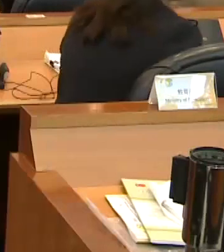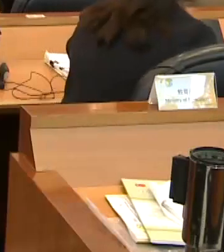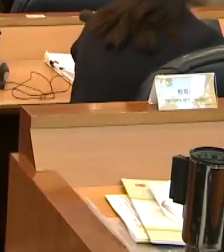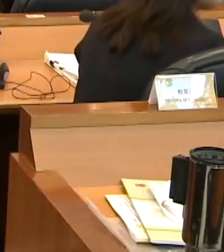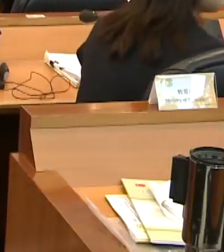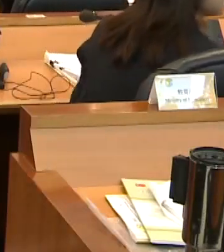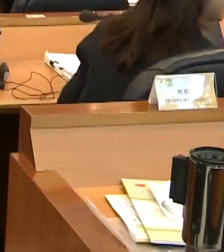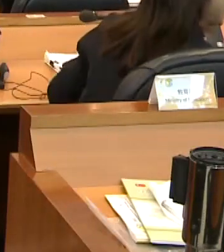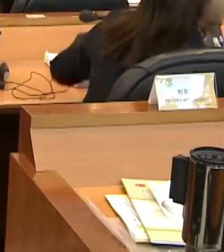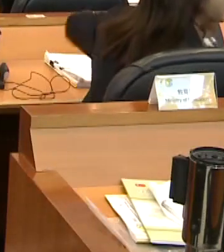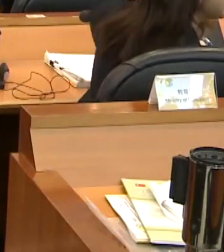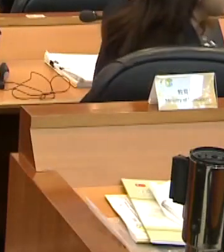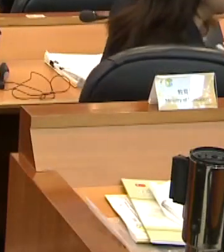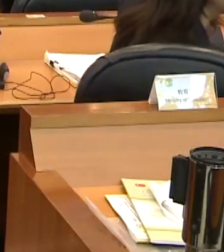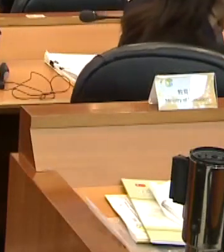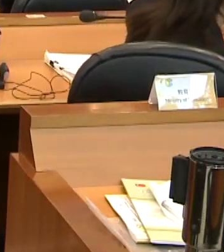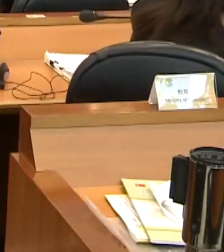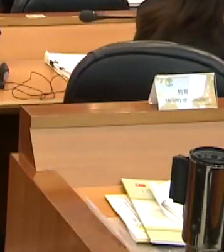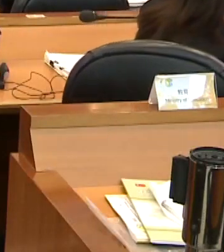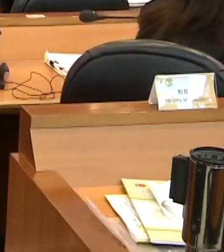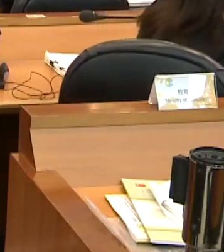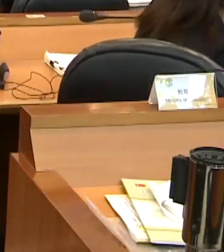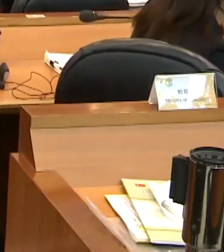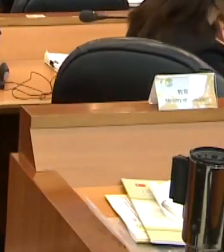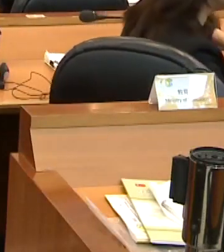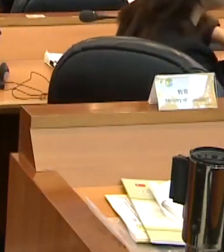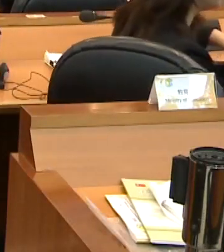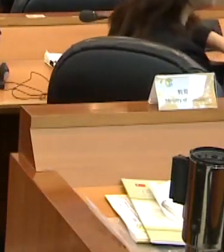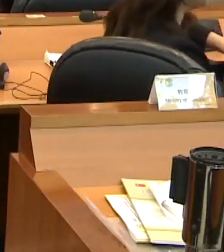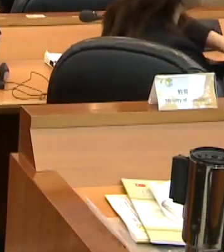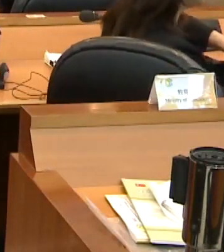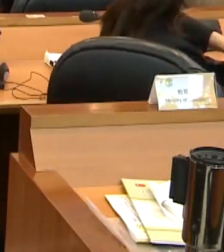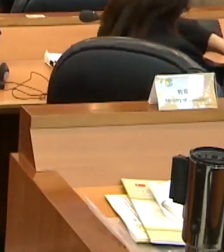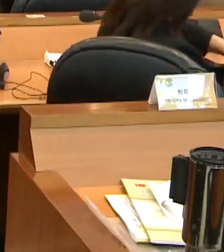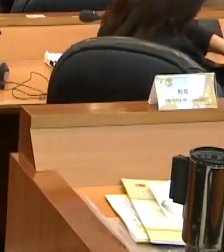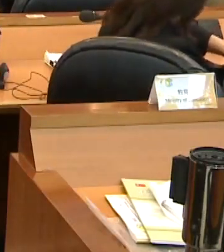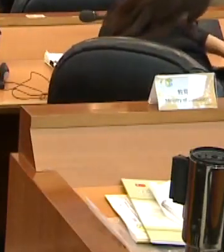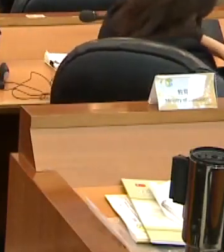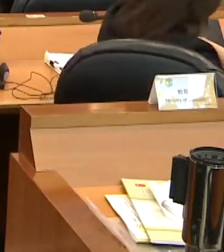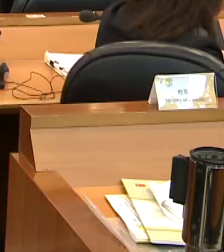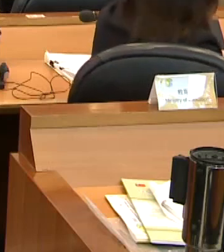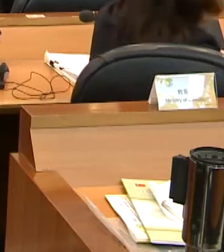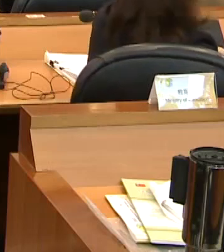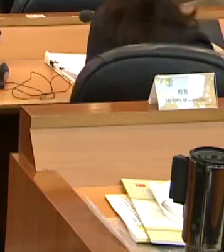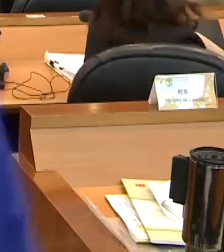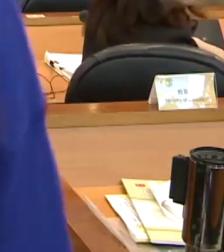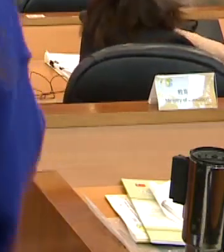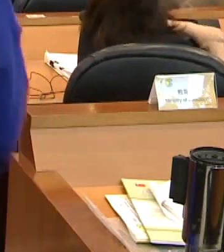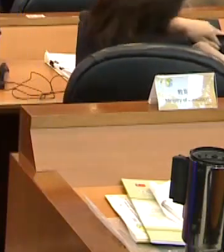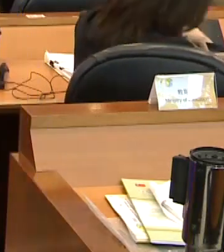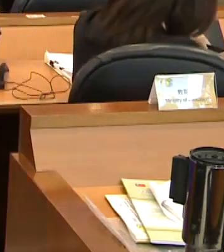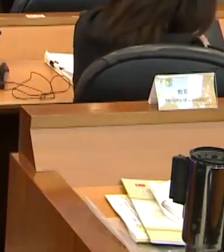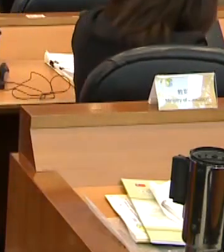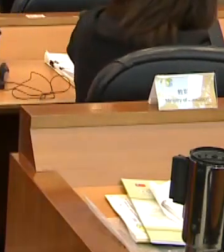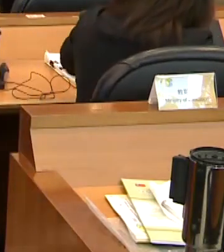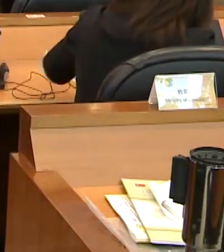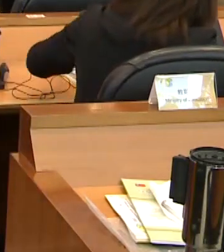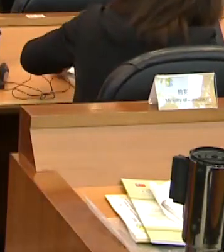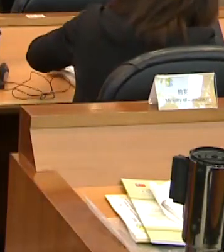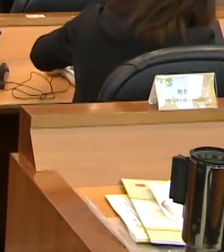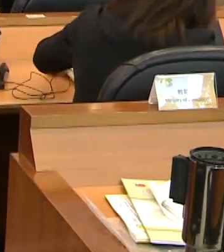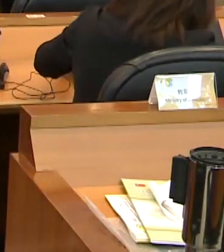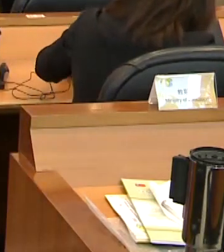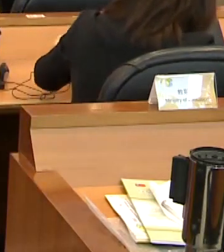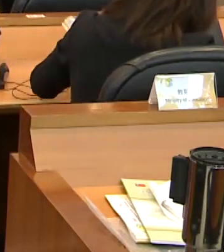再次感谢各位参与上午的会议，我们在场外为您准备了午餐的餐盒，请各位可以到场外取